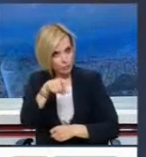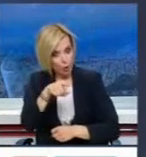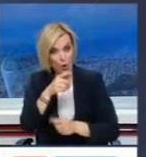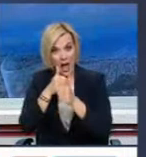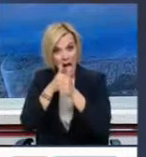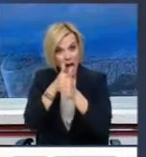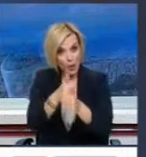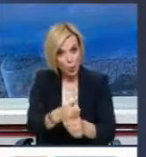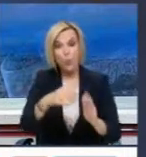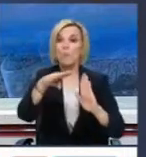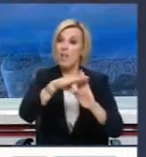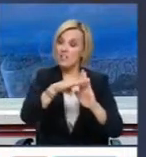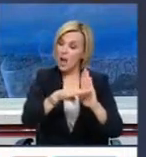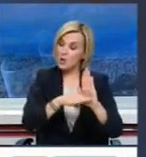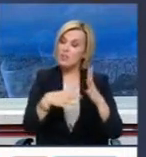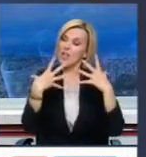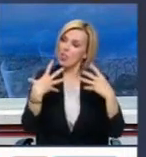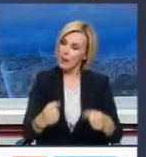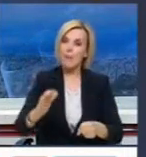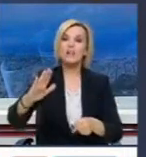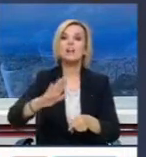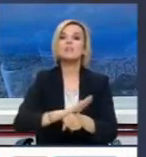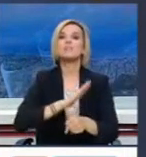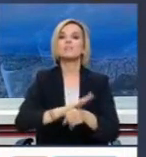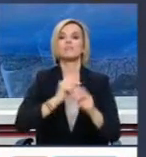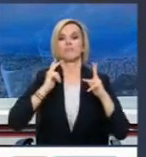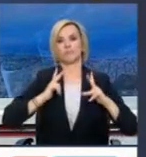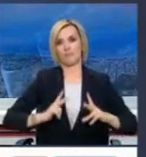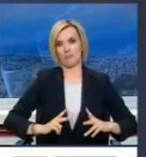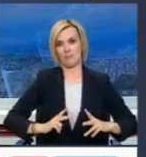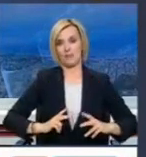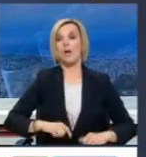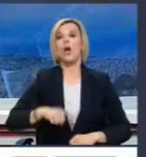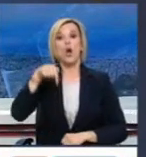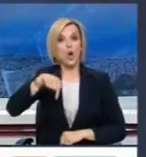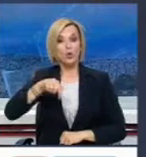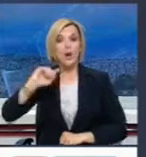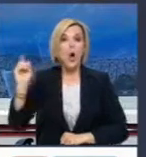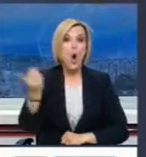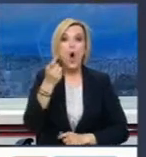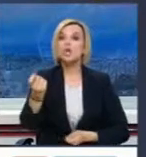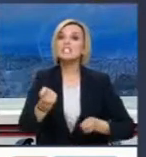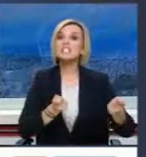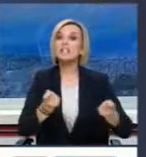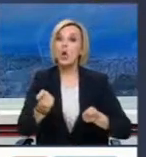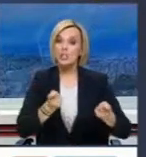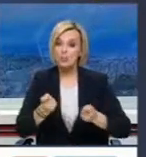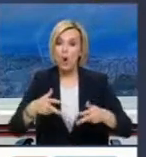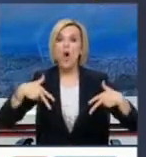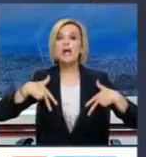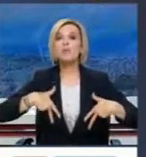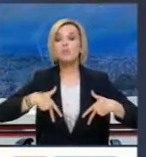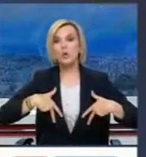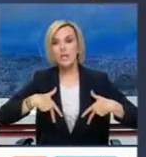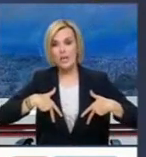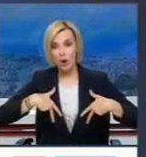απόλυτα εξασφαλισμένη. Ο αρμόδιος υπουργός, ο κ. Παπαθανάσης, έχει αναλάβει όλο τον συντονισμό για την επιτάχυνση